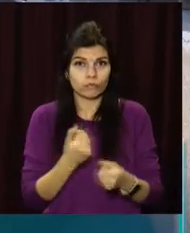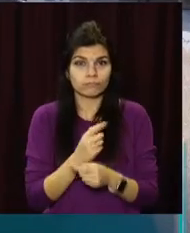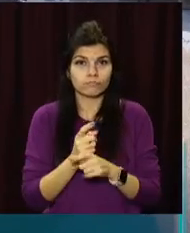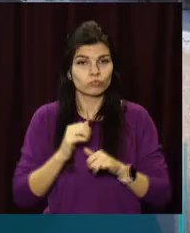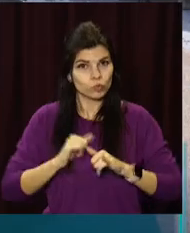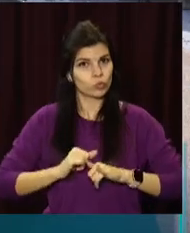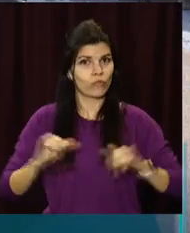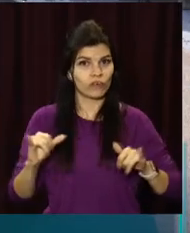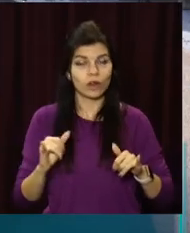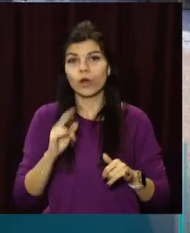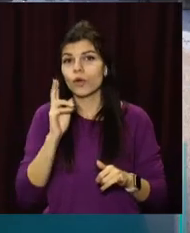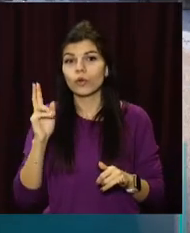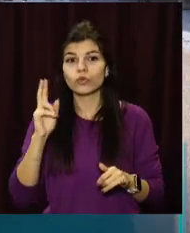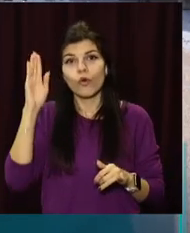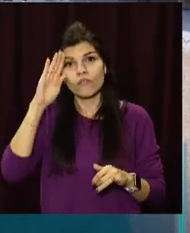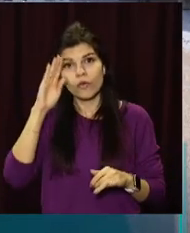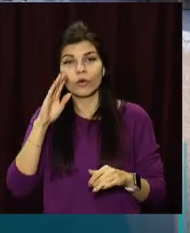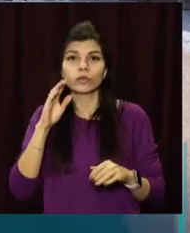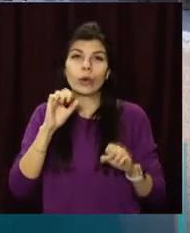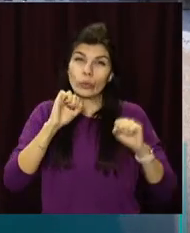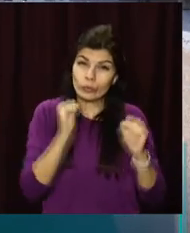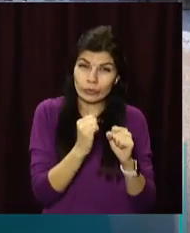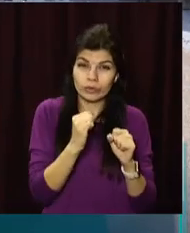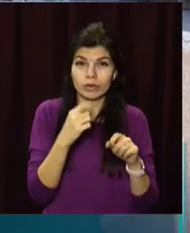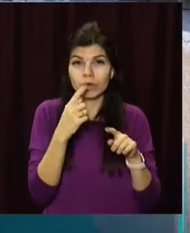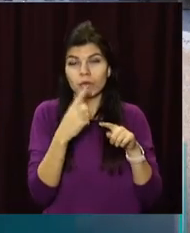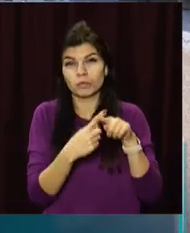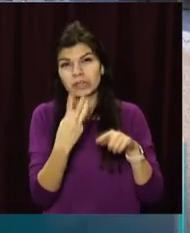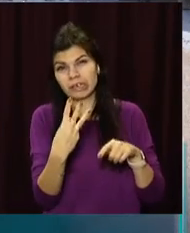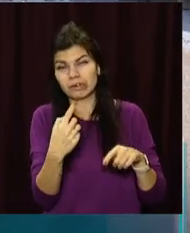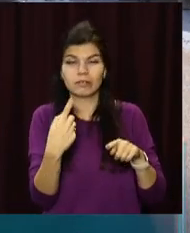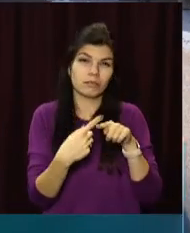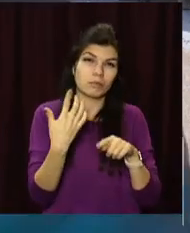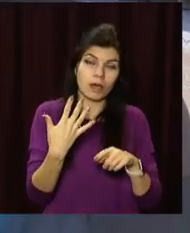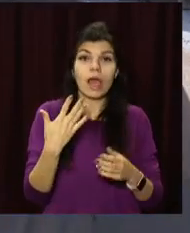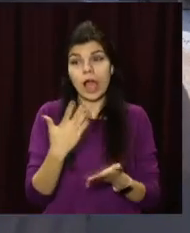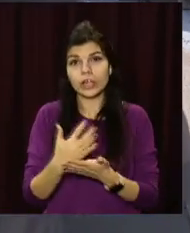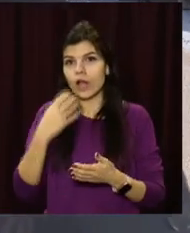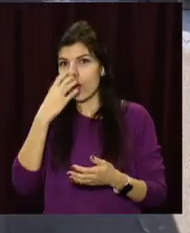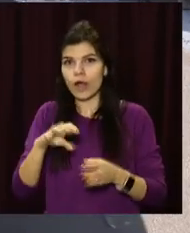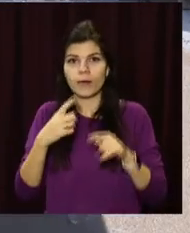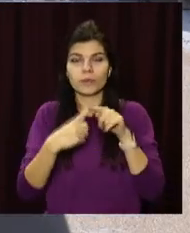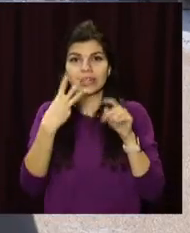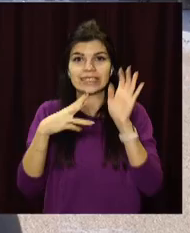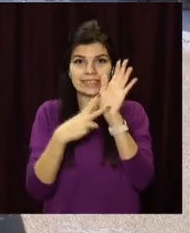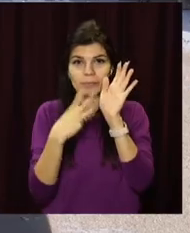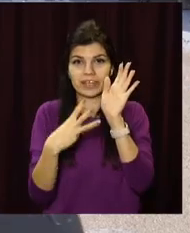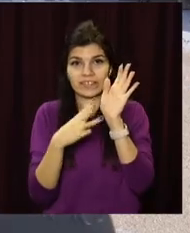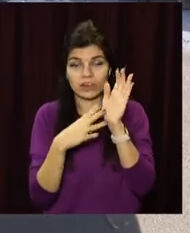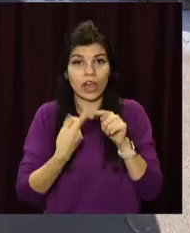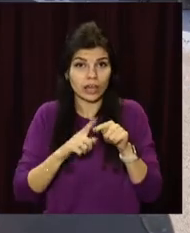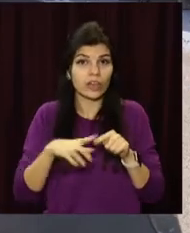сьогодні набратися здоров'я. Хтось у воду плюс 3-5, а хтось до нас